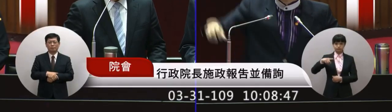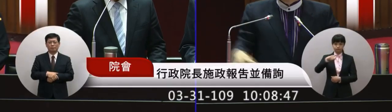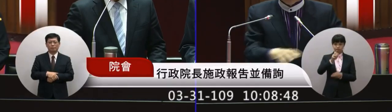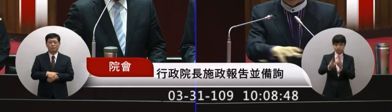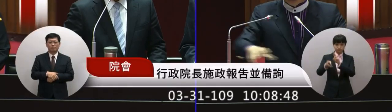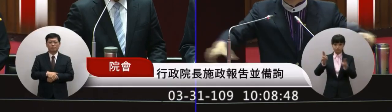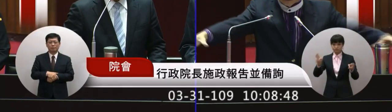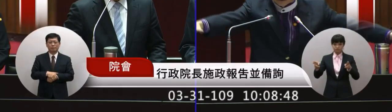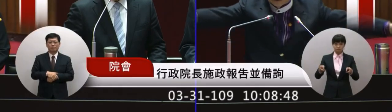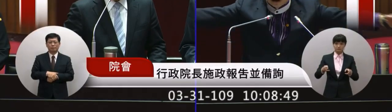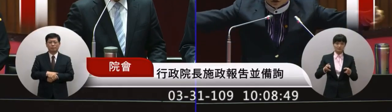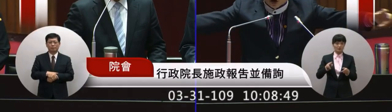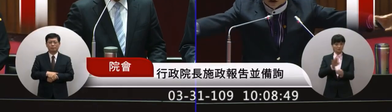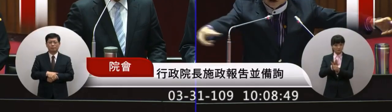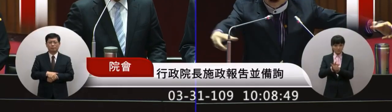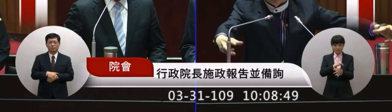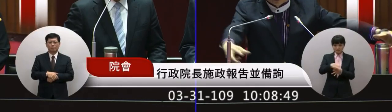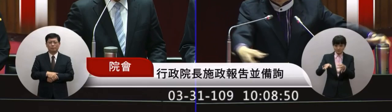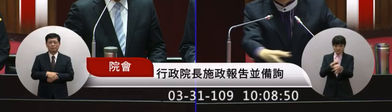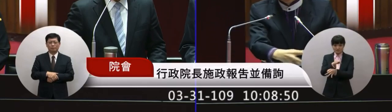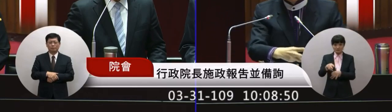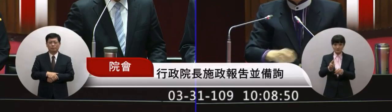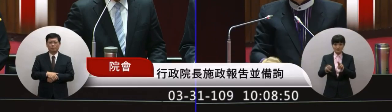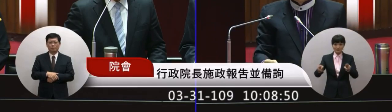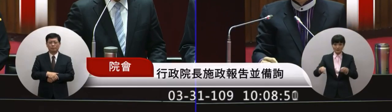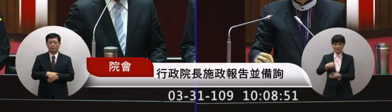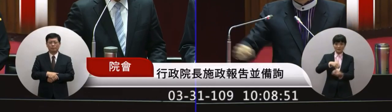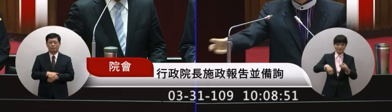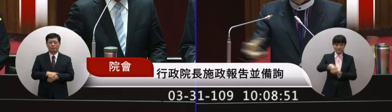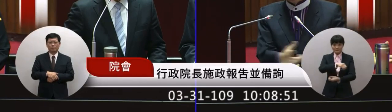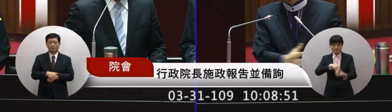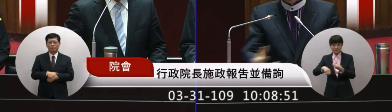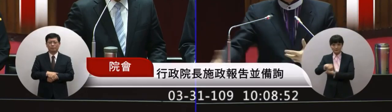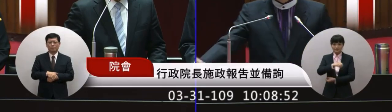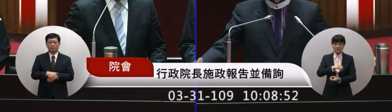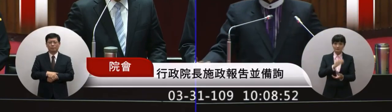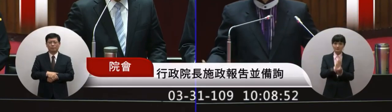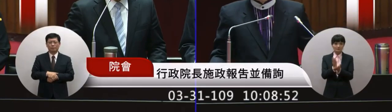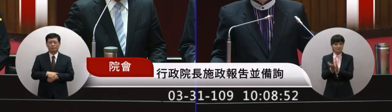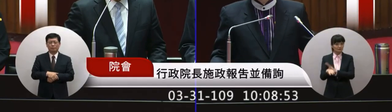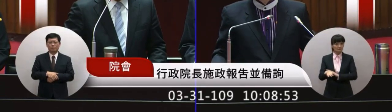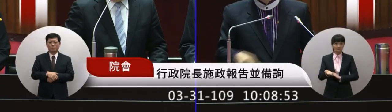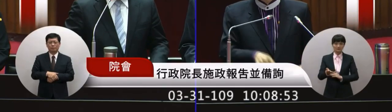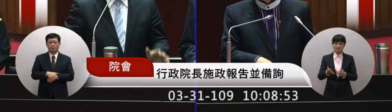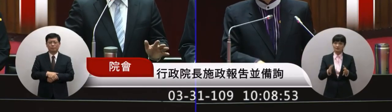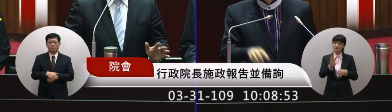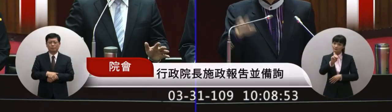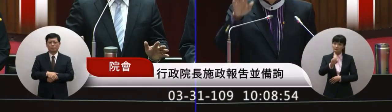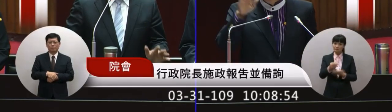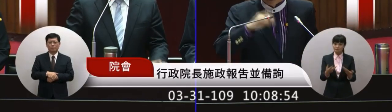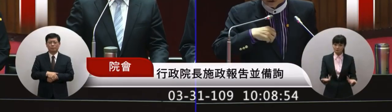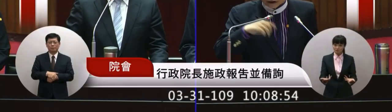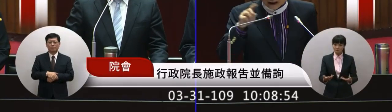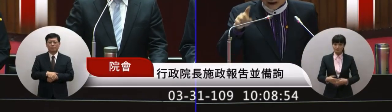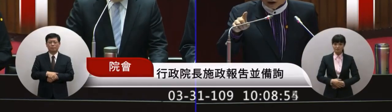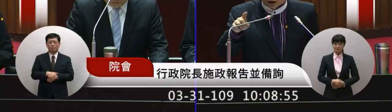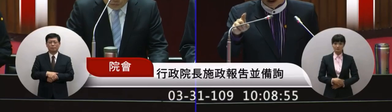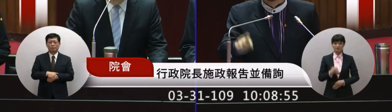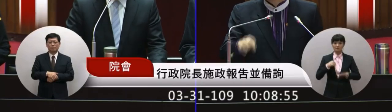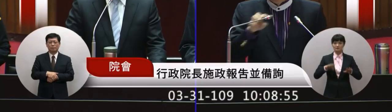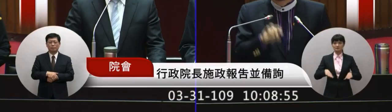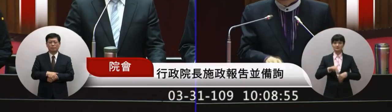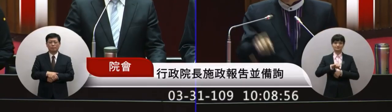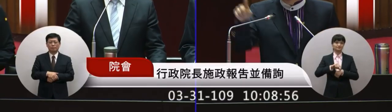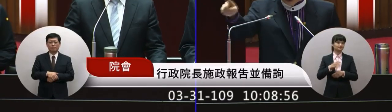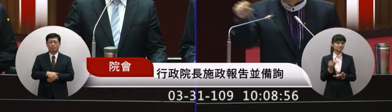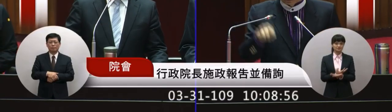来指挥整个经济的所有的调动、政策的调动，较袂安尼左手打右手啊。我们目前我是无时间跟你